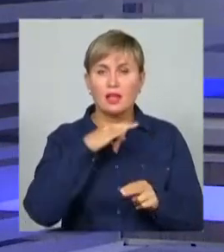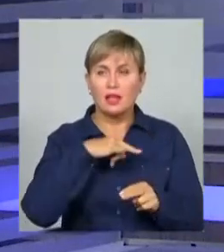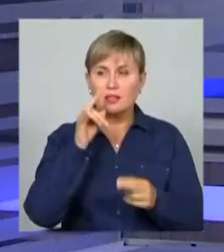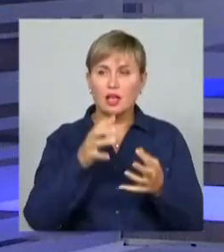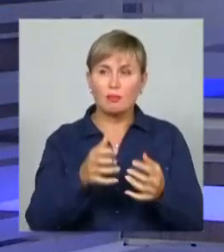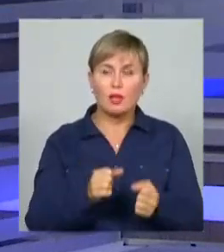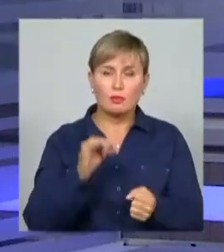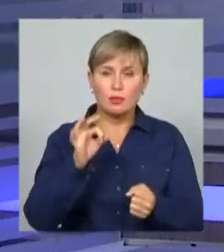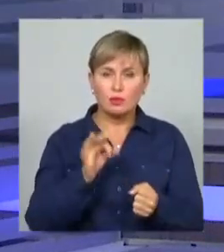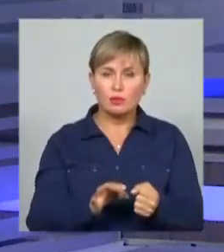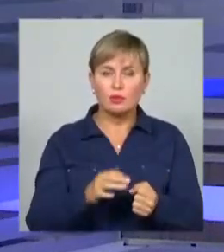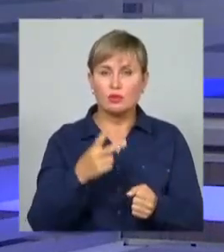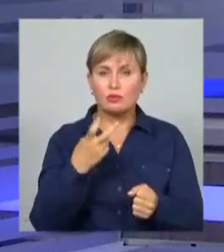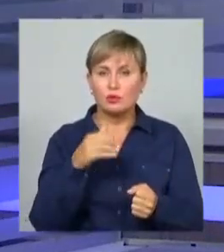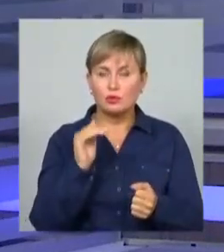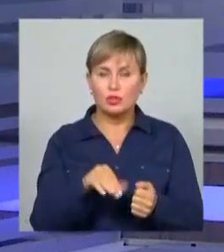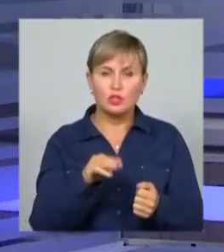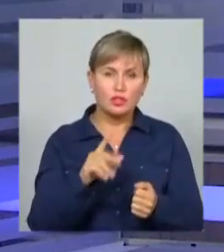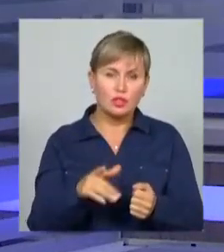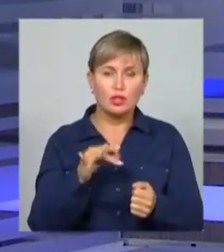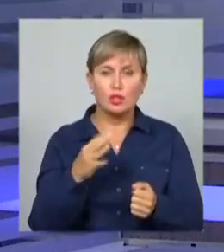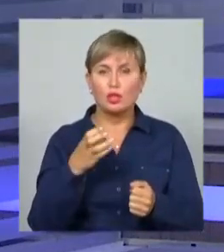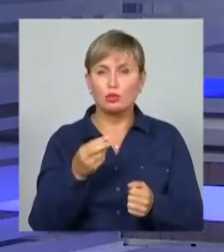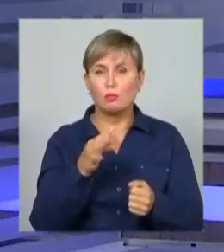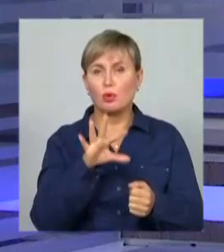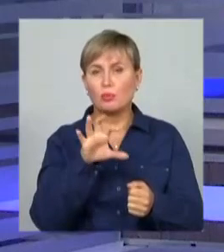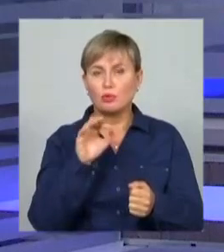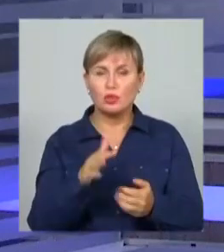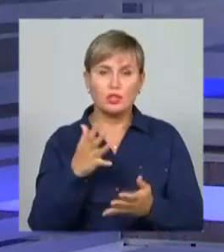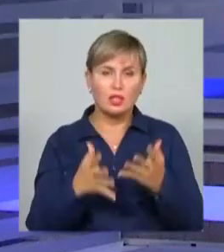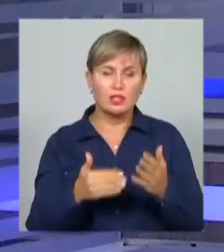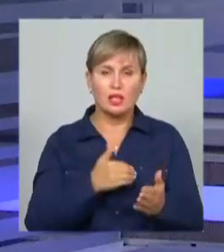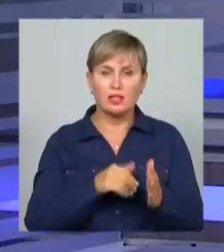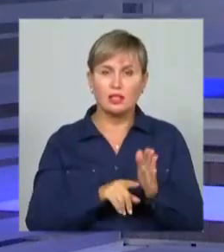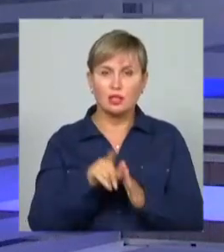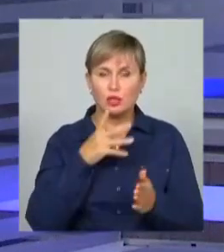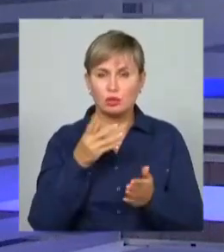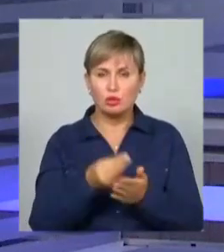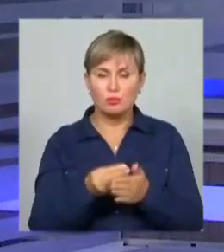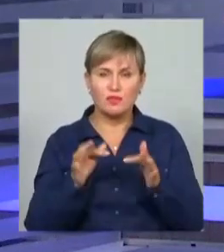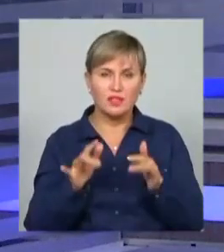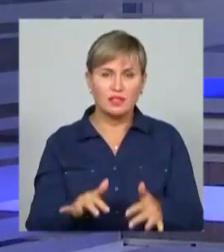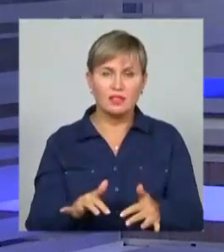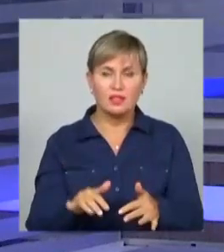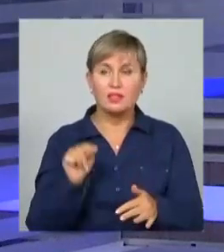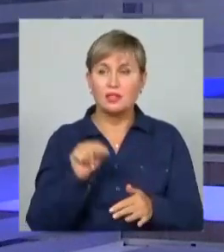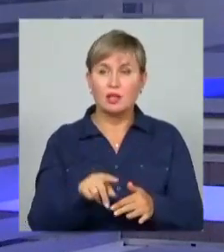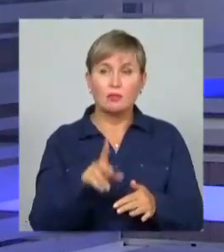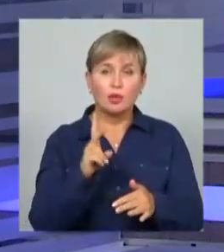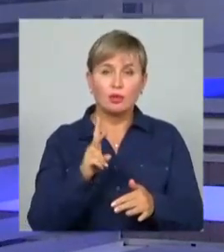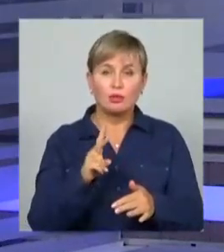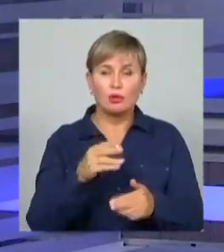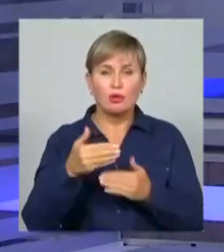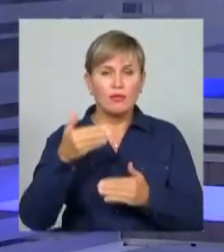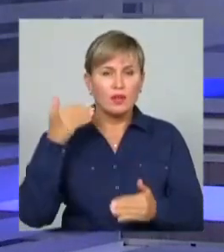получат субсидию в размере 200 тысяч тенге. И еще по 500 тысяч, если захотят начать собственное дело. С теми, чьи предки около